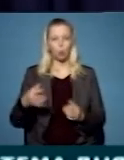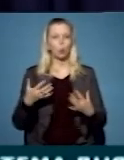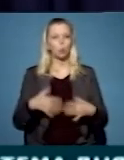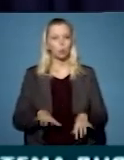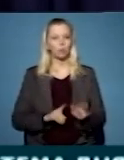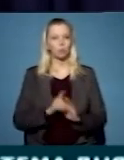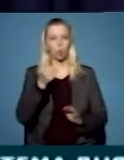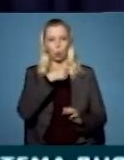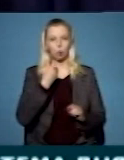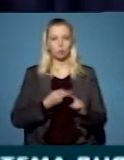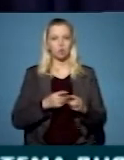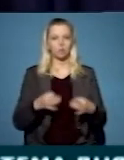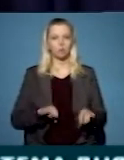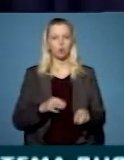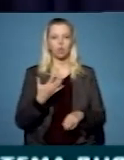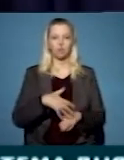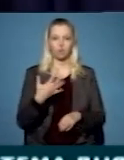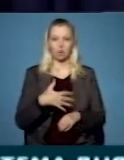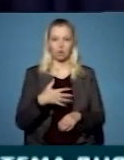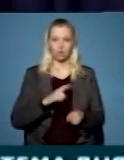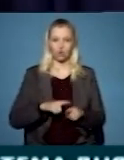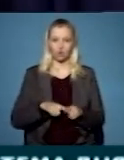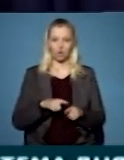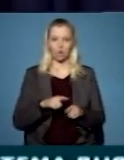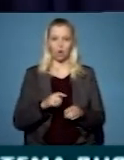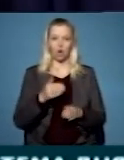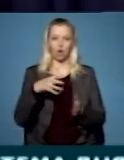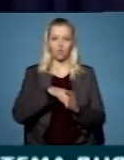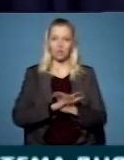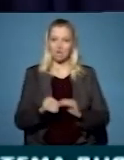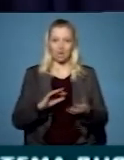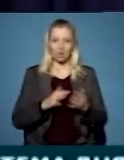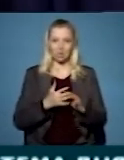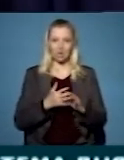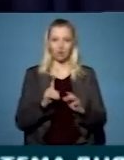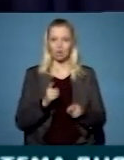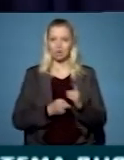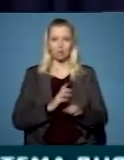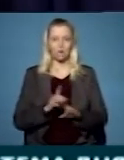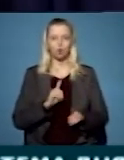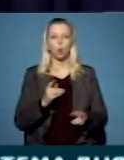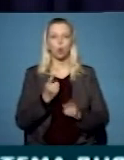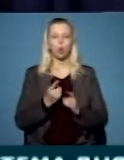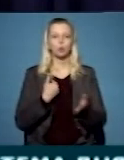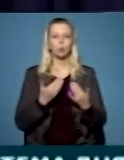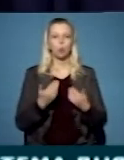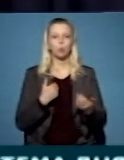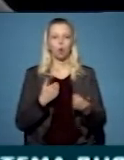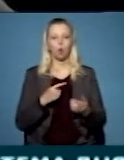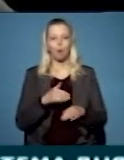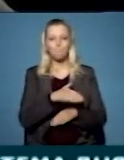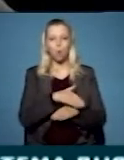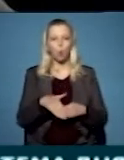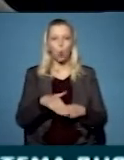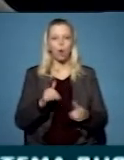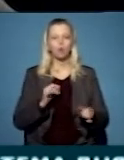від початку року це дозволена швидкість 50, поза населеними вона не змінилася. Що стосується порогу толерантності, так його